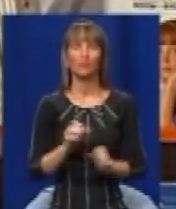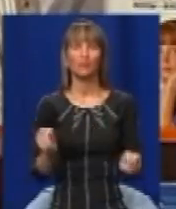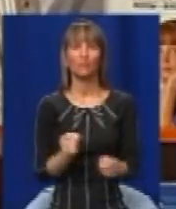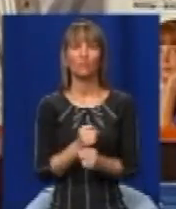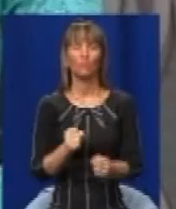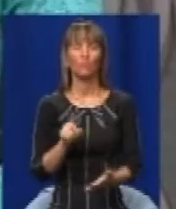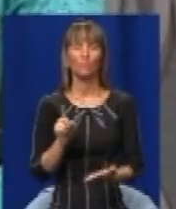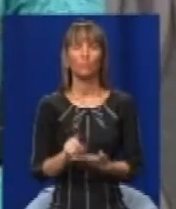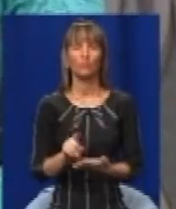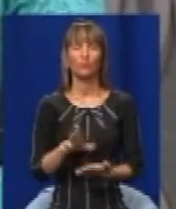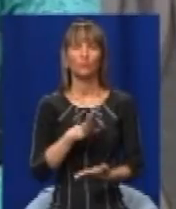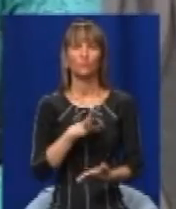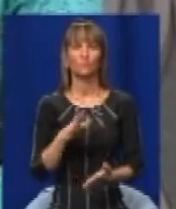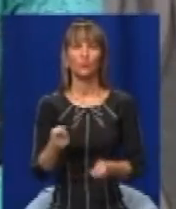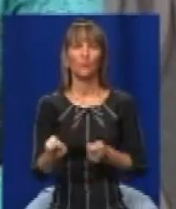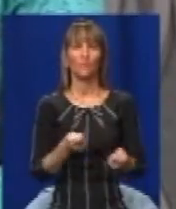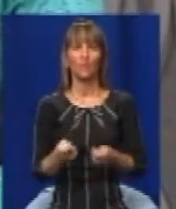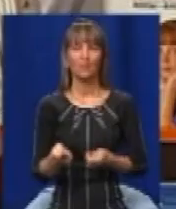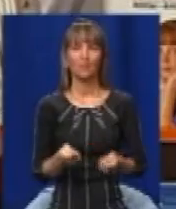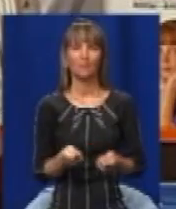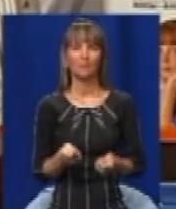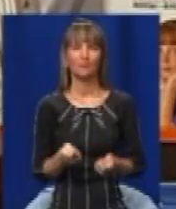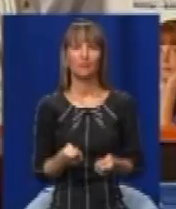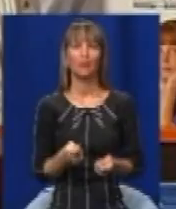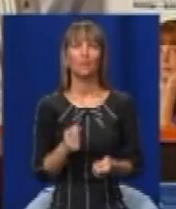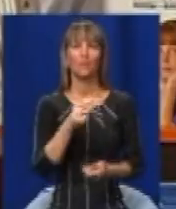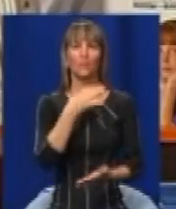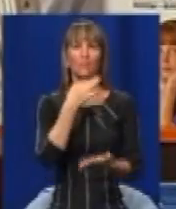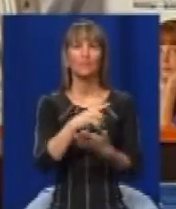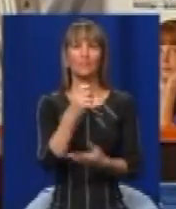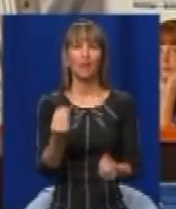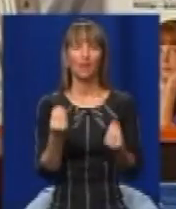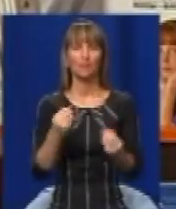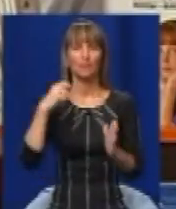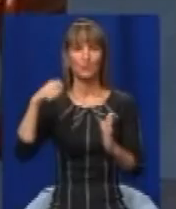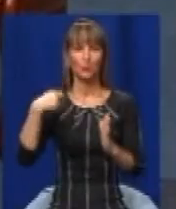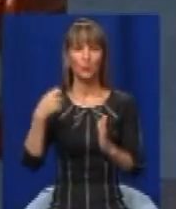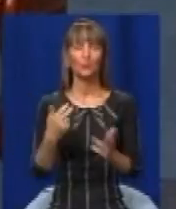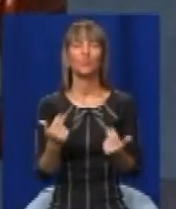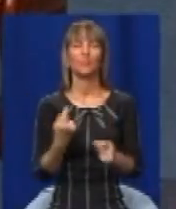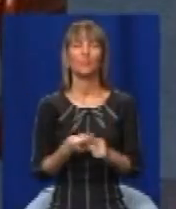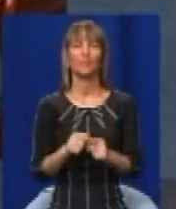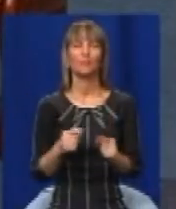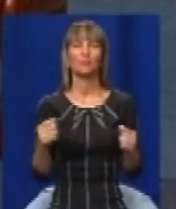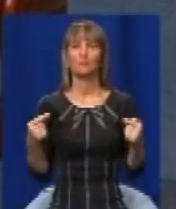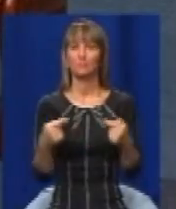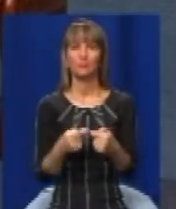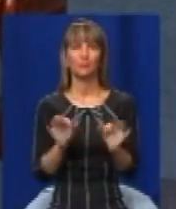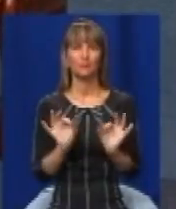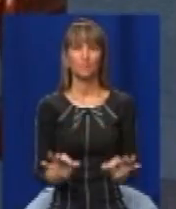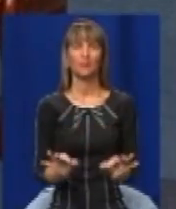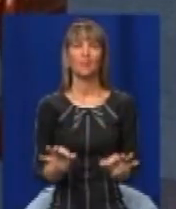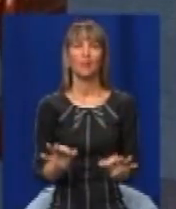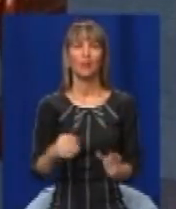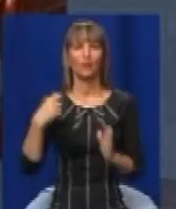Тобто обов'язково має бути керівництво. Режисер, вона відповідає за качество зйомки. Так, це дійсно, ти абсолютно права.